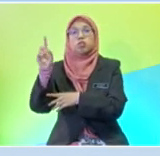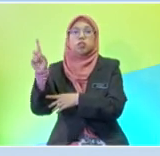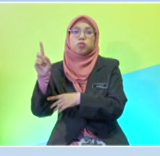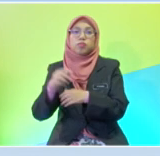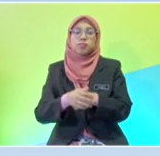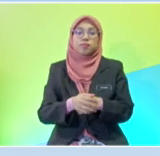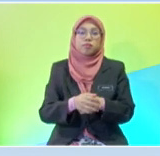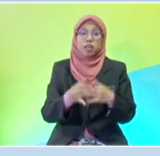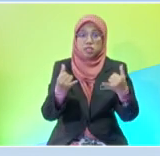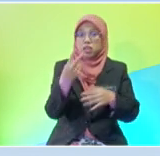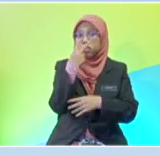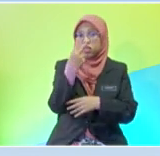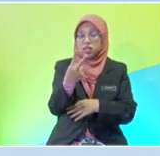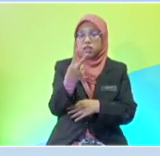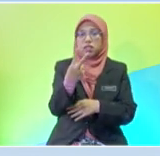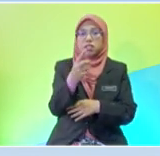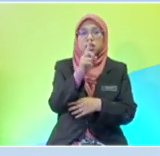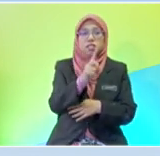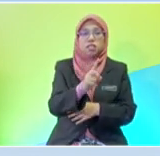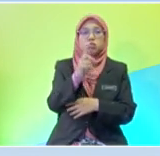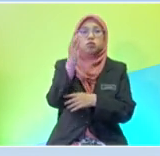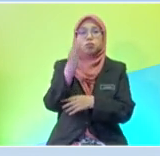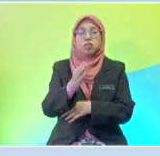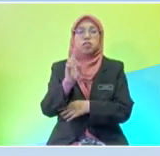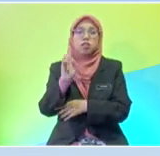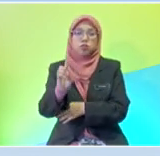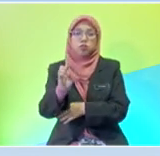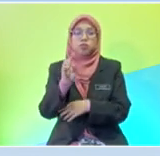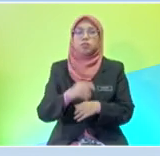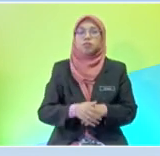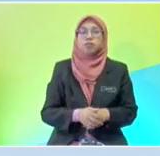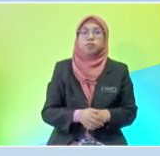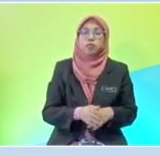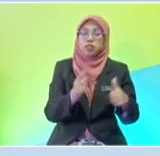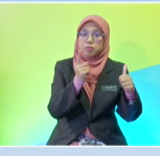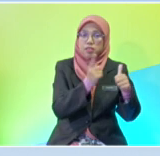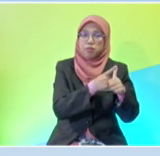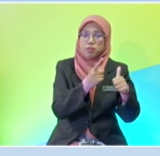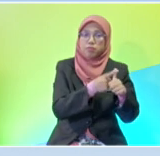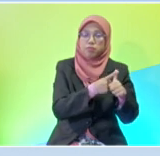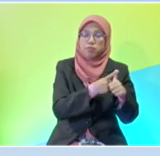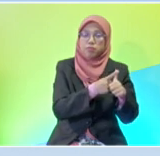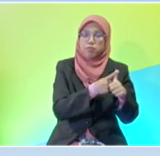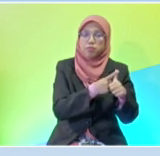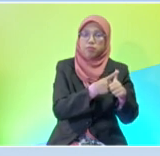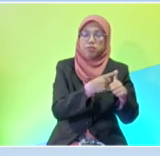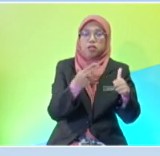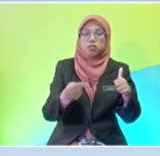Oke kita lihat satu persatu oke yang pertama ilah utility